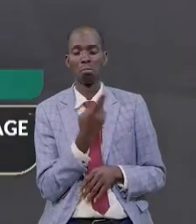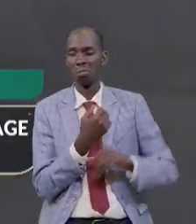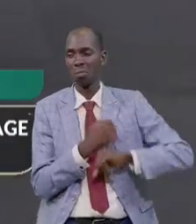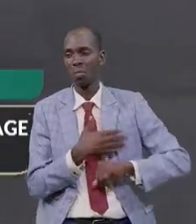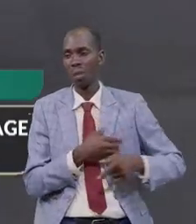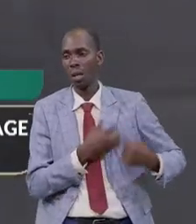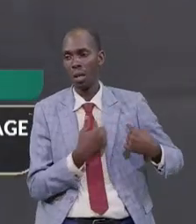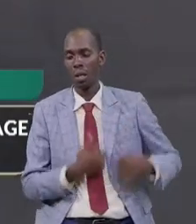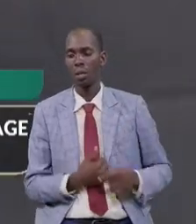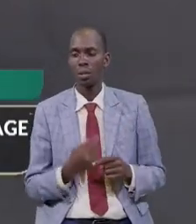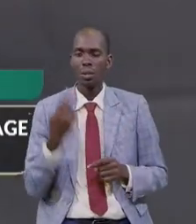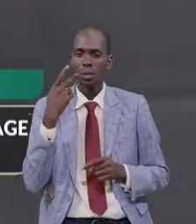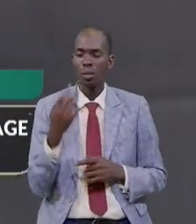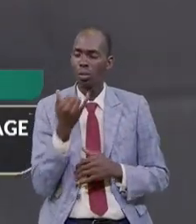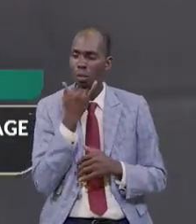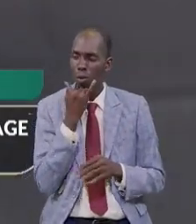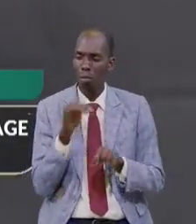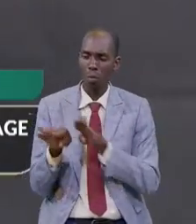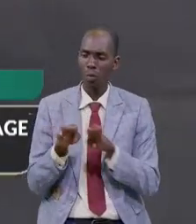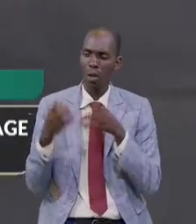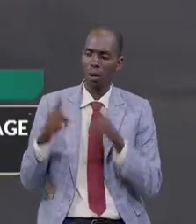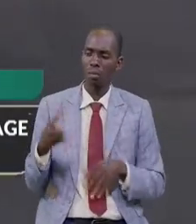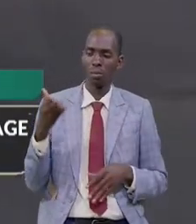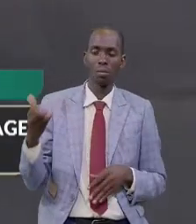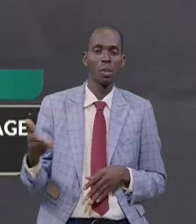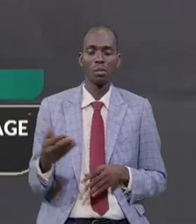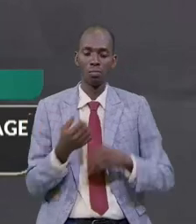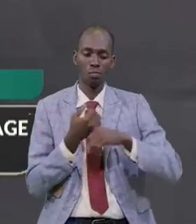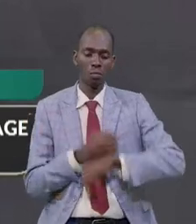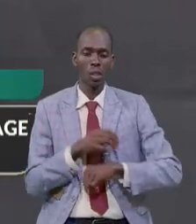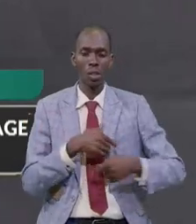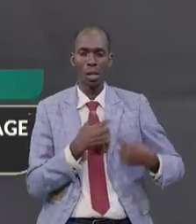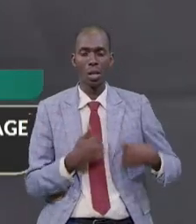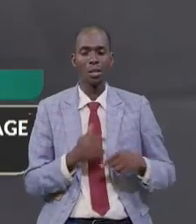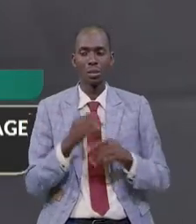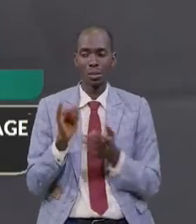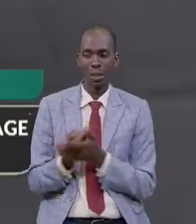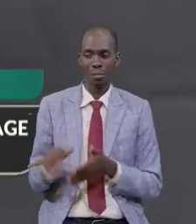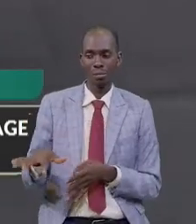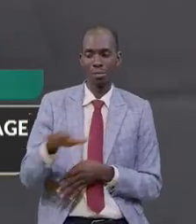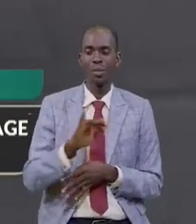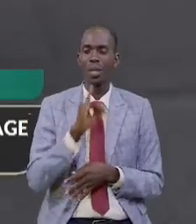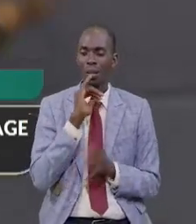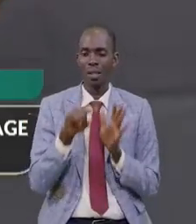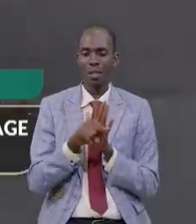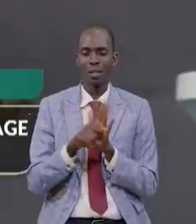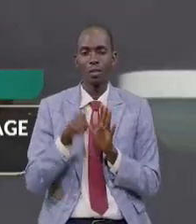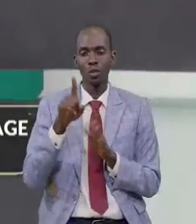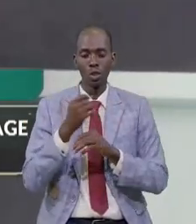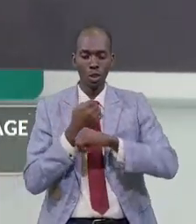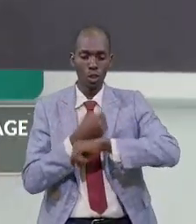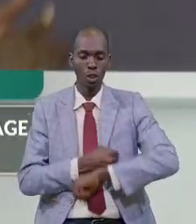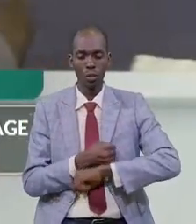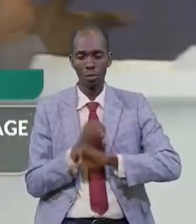peut pas non gens ne peut pas personne ici ne peut tuas c'est négatif tu dois protéger ta